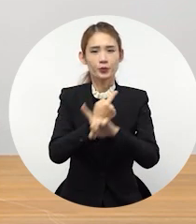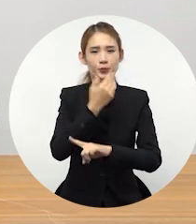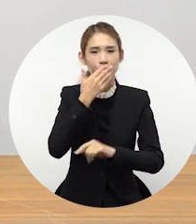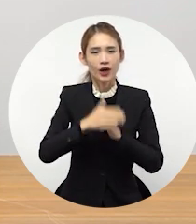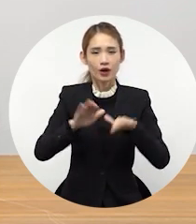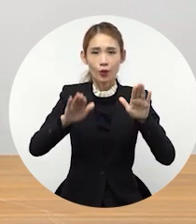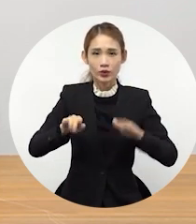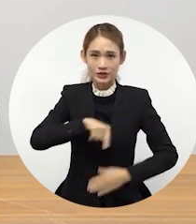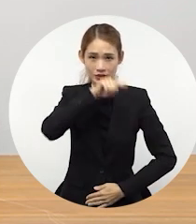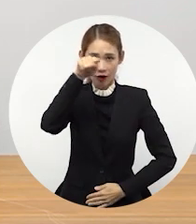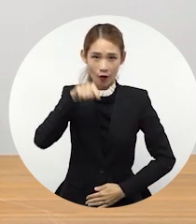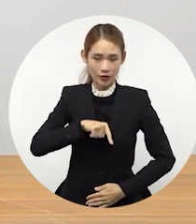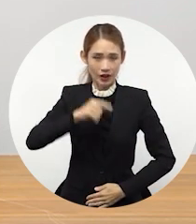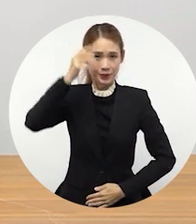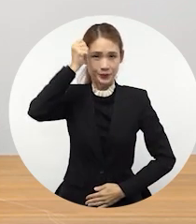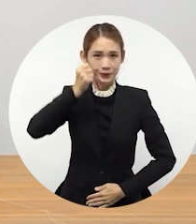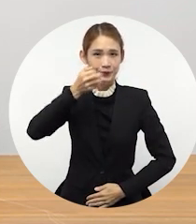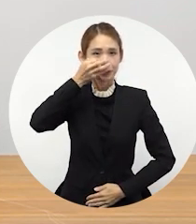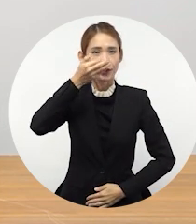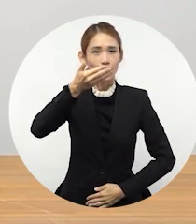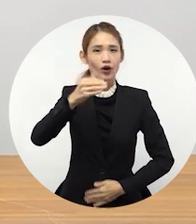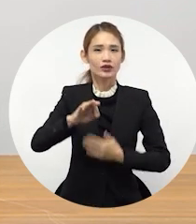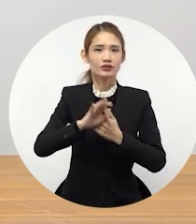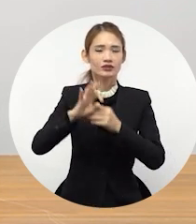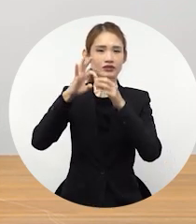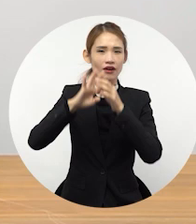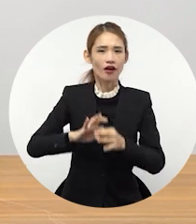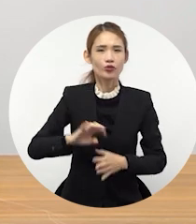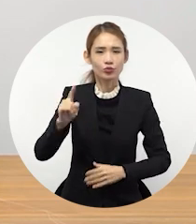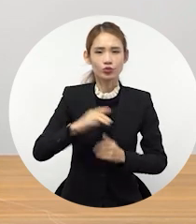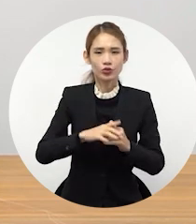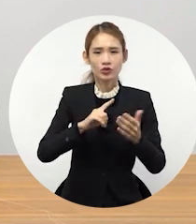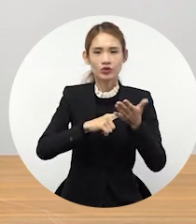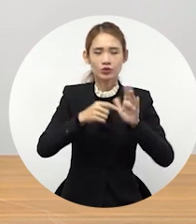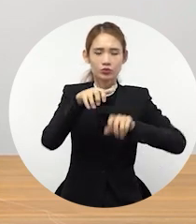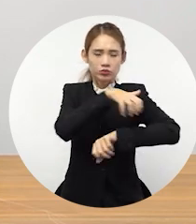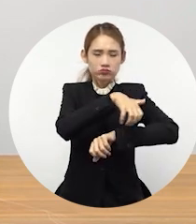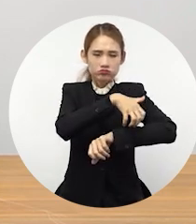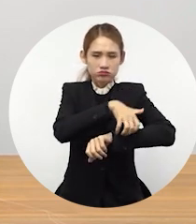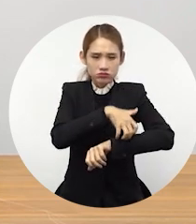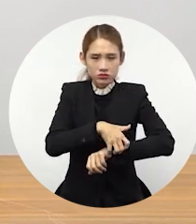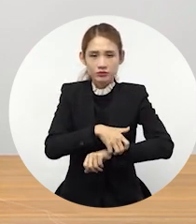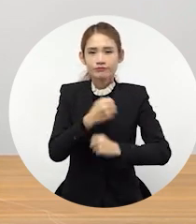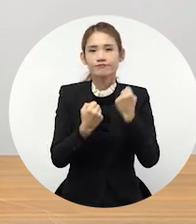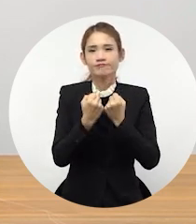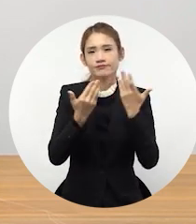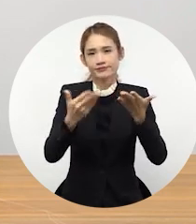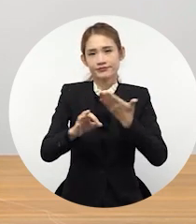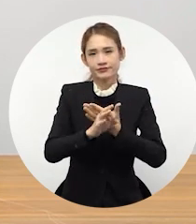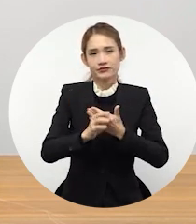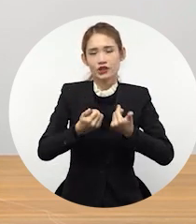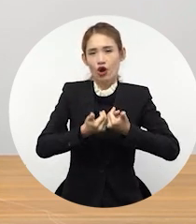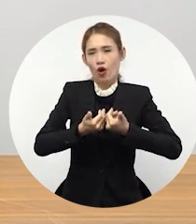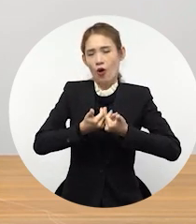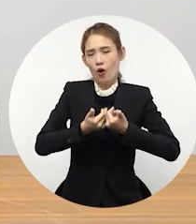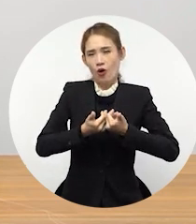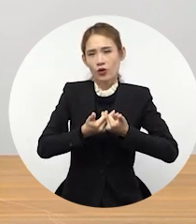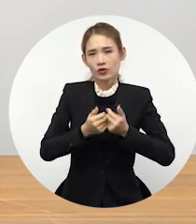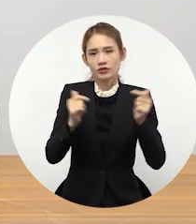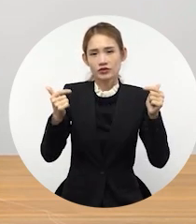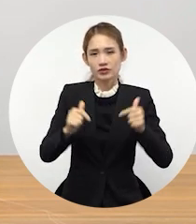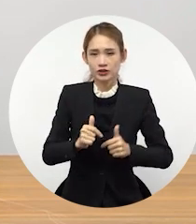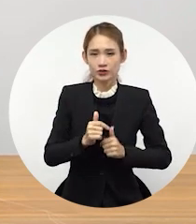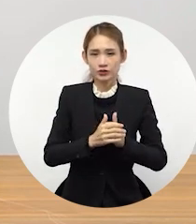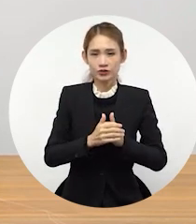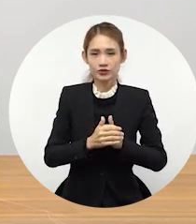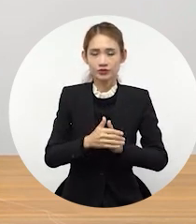있구나. 하지만 오늘 정답으로 이걸 담은 거는 계속 누차 얘기하지만 이 불편하다는 표현은 장애 당사자들이 거부감이 이렇게